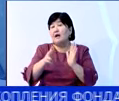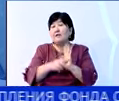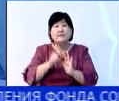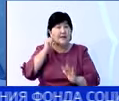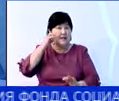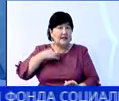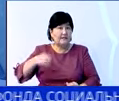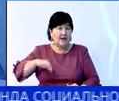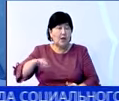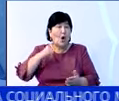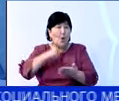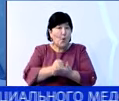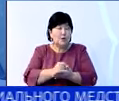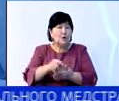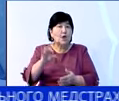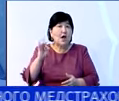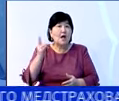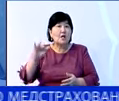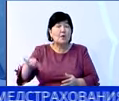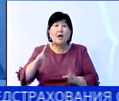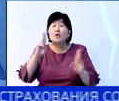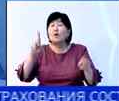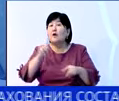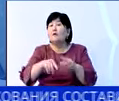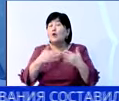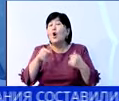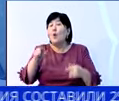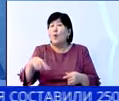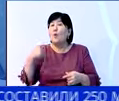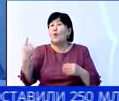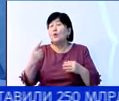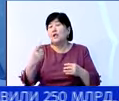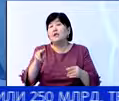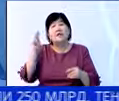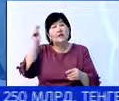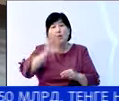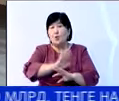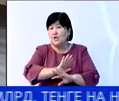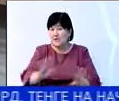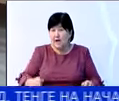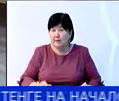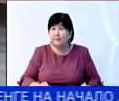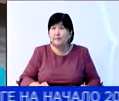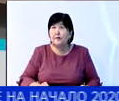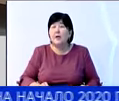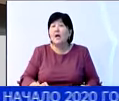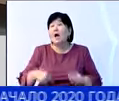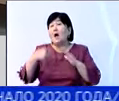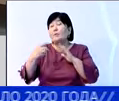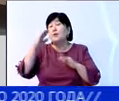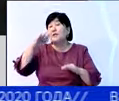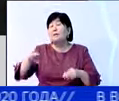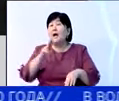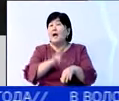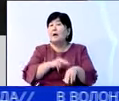сына. Установлено, что у ребенка нет никого из родных, и он ни дня не учился. О беспризорном мальчике